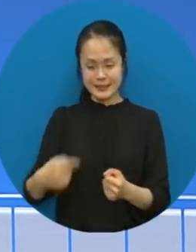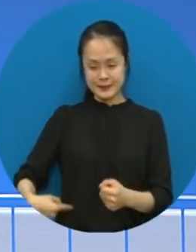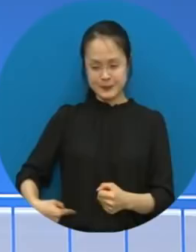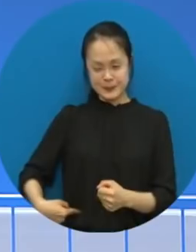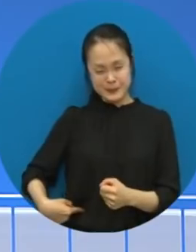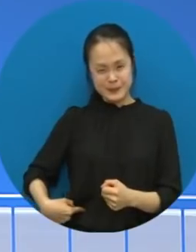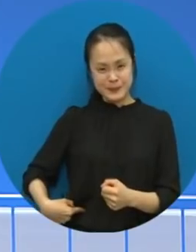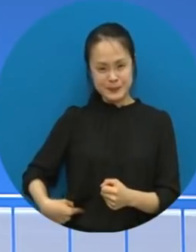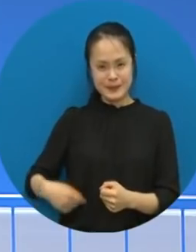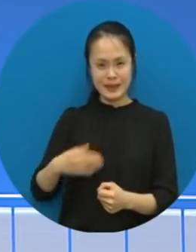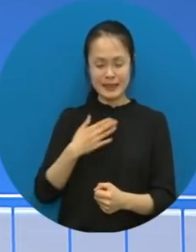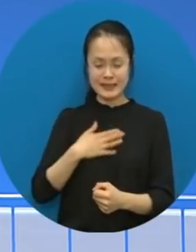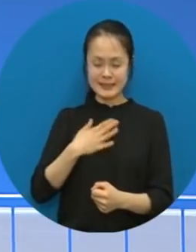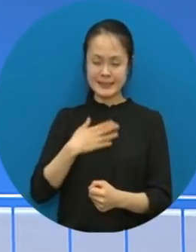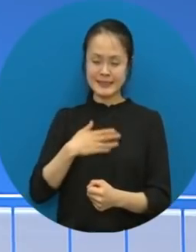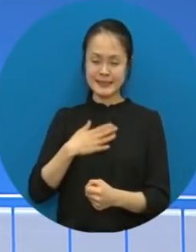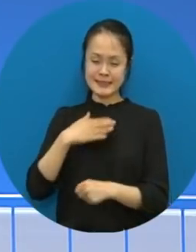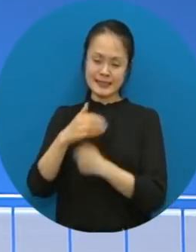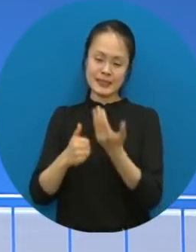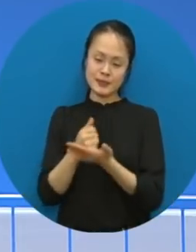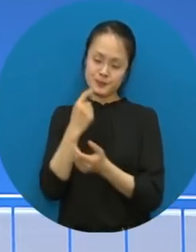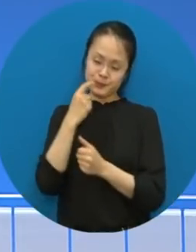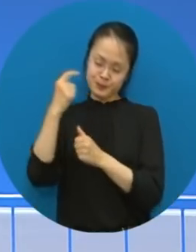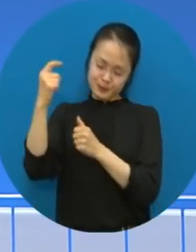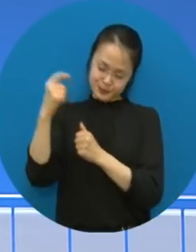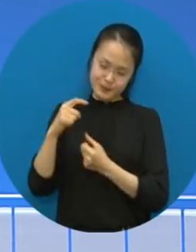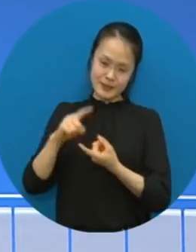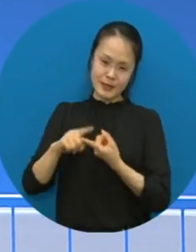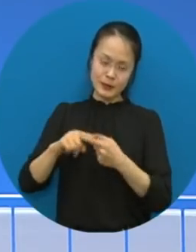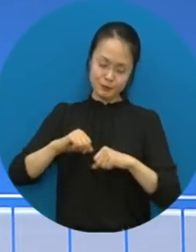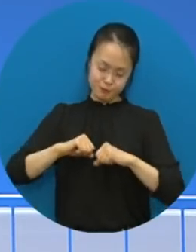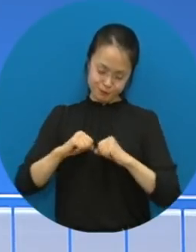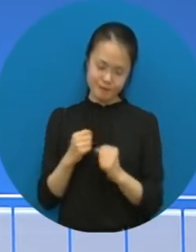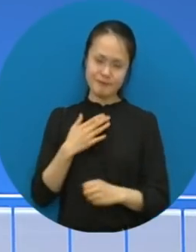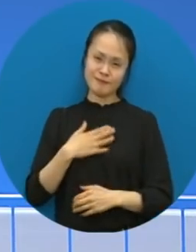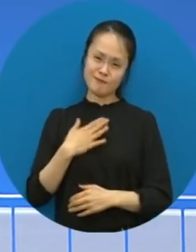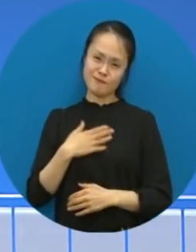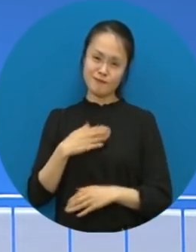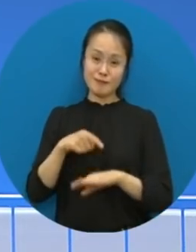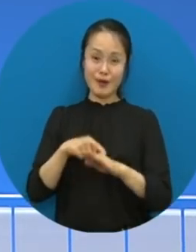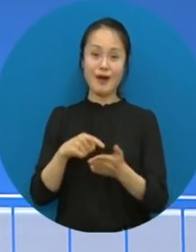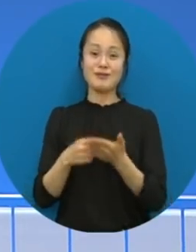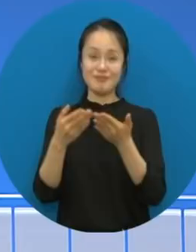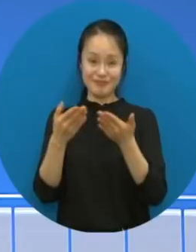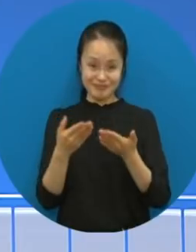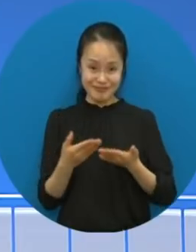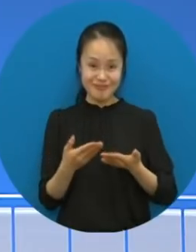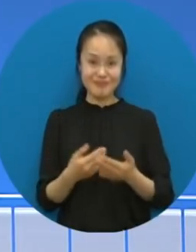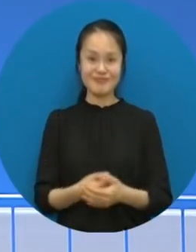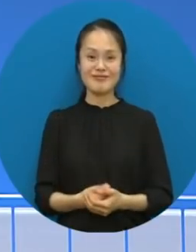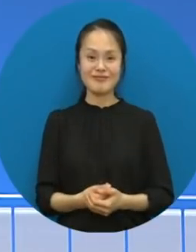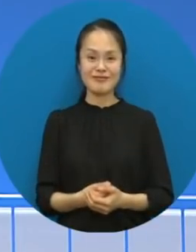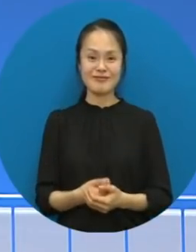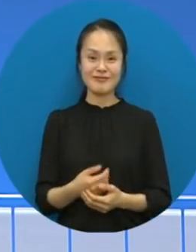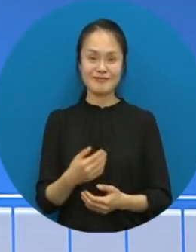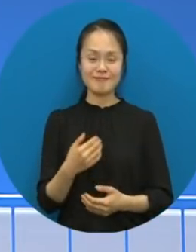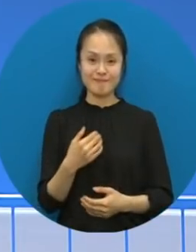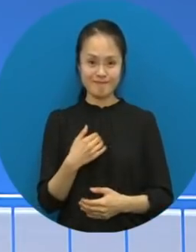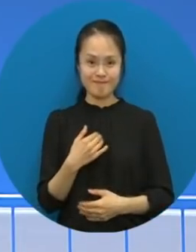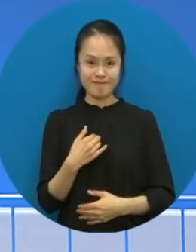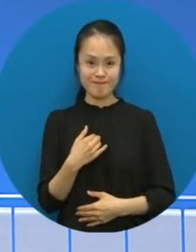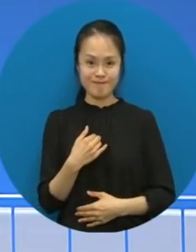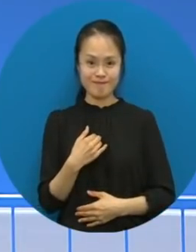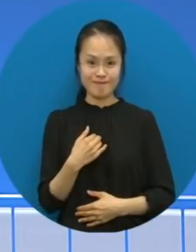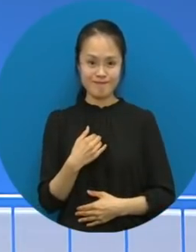그렇게 하지 않고서는 불순종이라는 마음을 주시고, 그래도 순종하려고, 저는 할 수 있다고